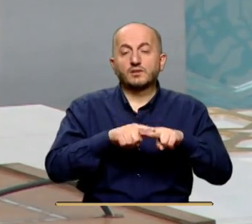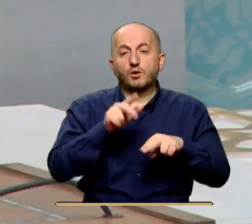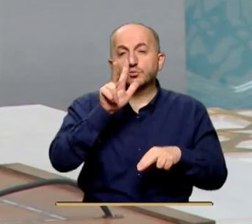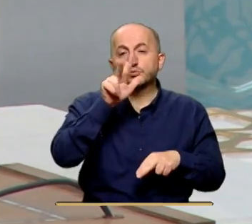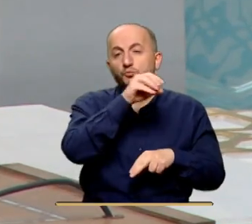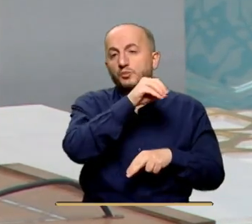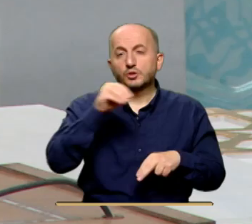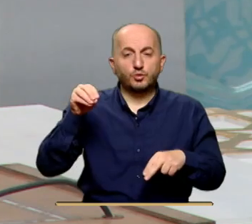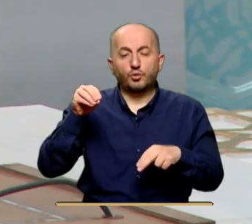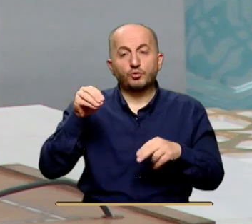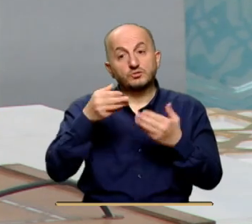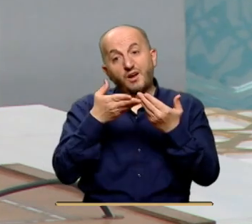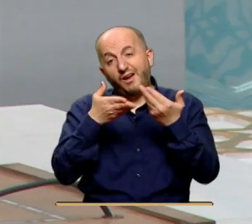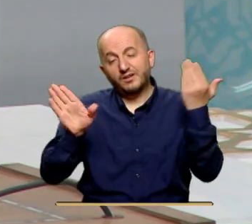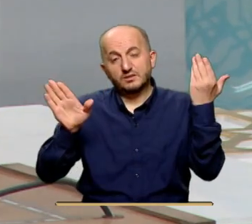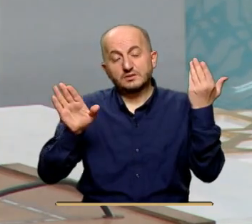üzerindeki insanların